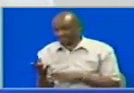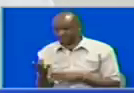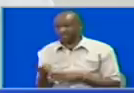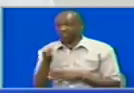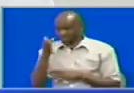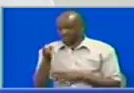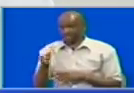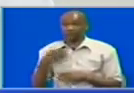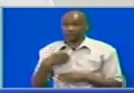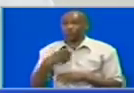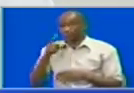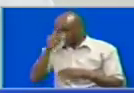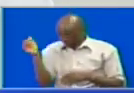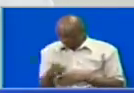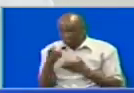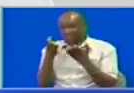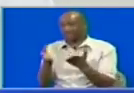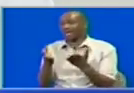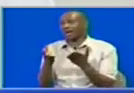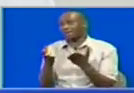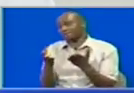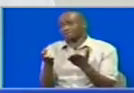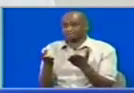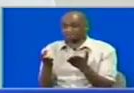Tukaenda trials hiyo mwezi mzima ilikuwa